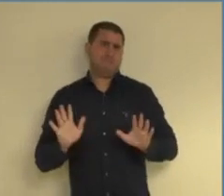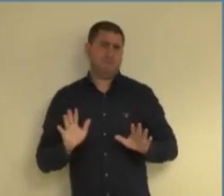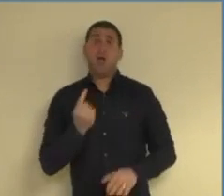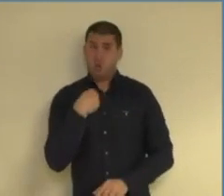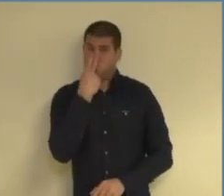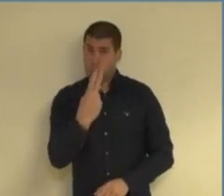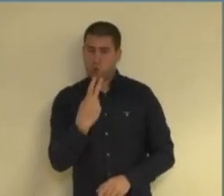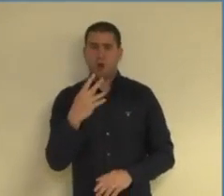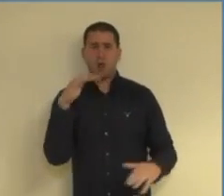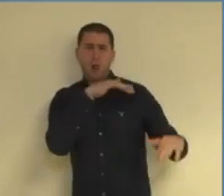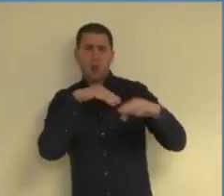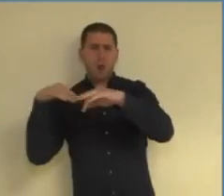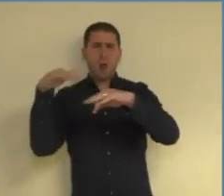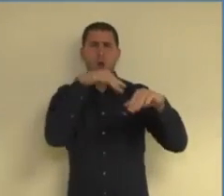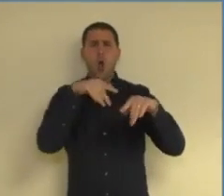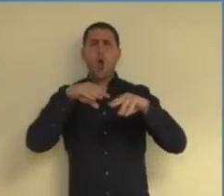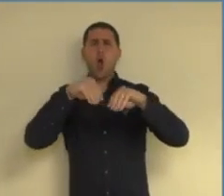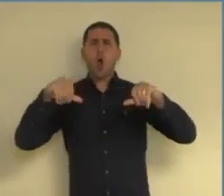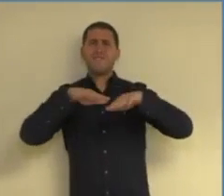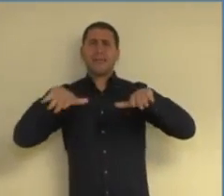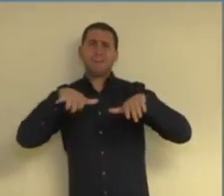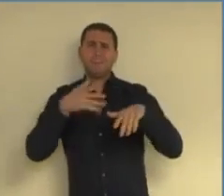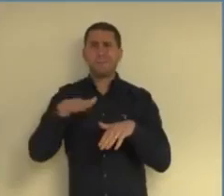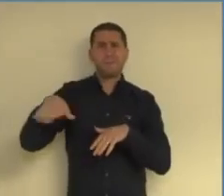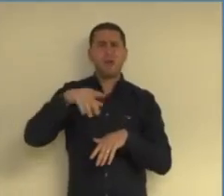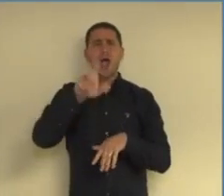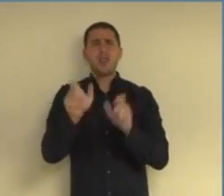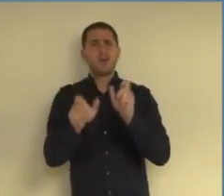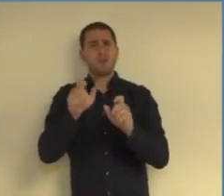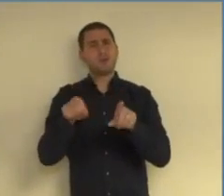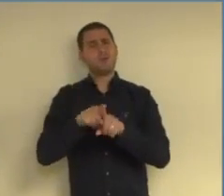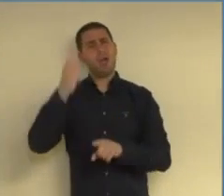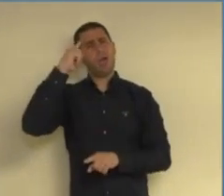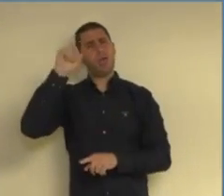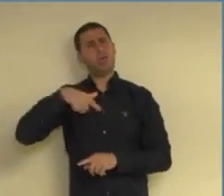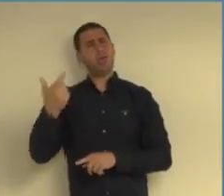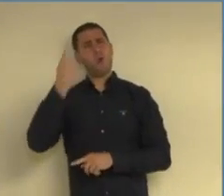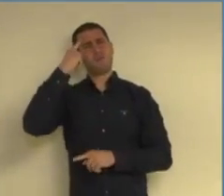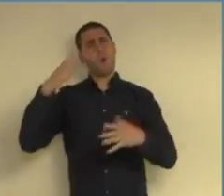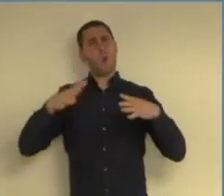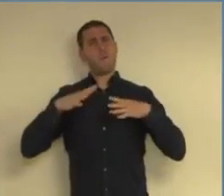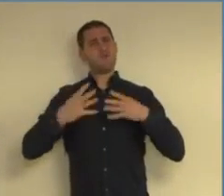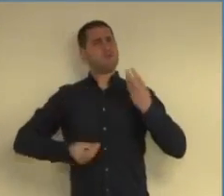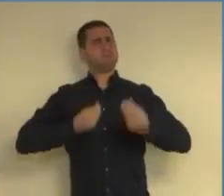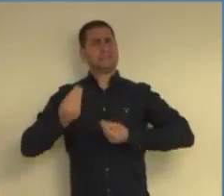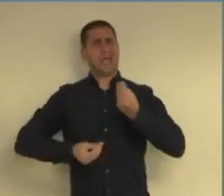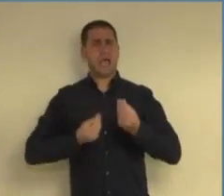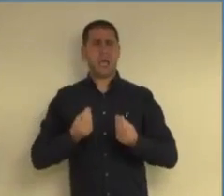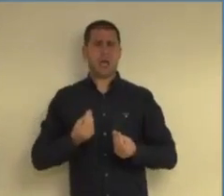אני רואה את ההתקהלות בחופים. אנשים צורלים, הם חושבים שזה חופש, משחקים,